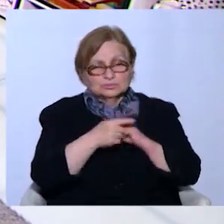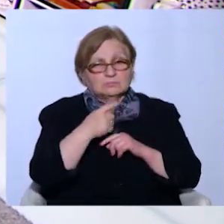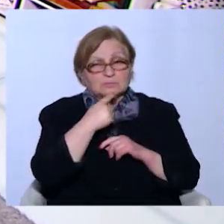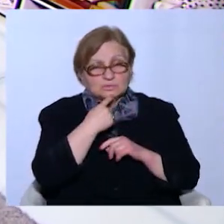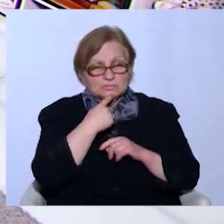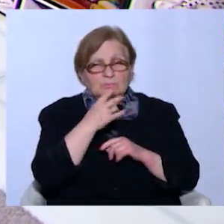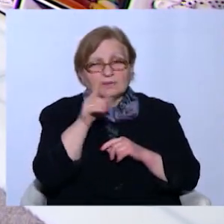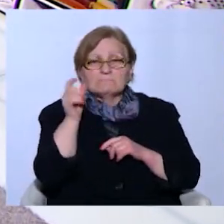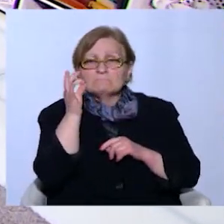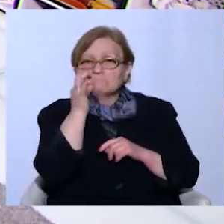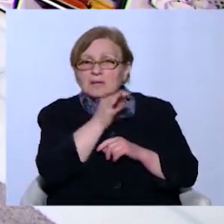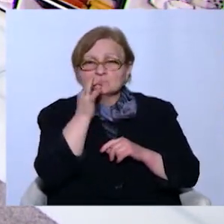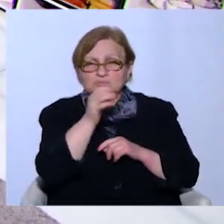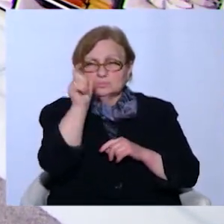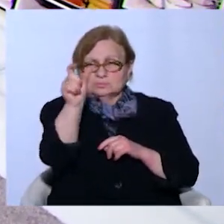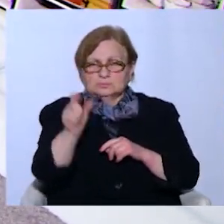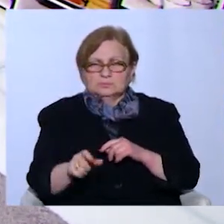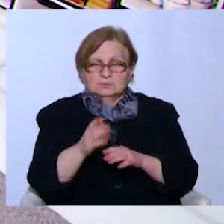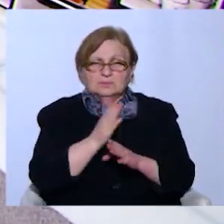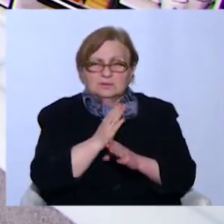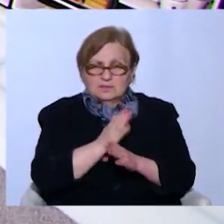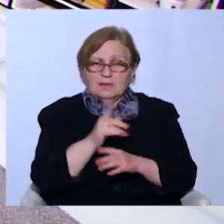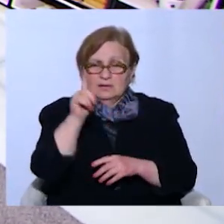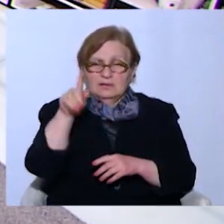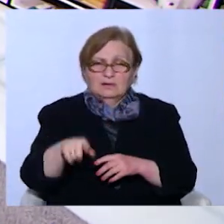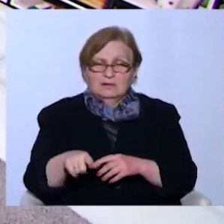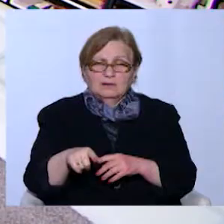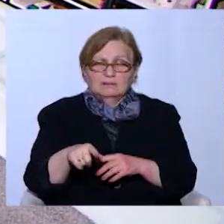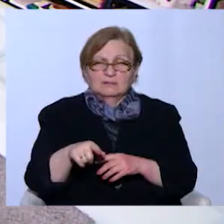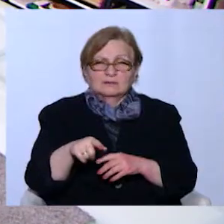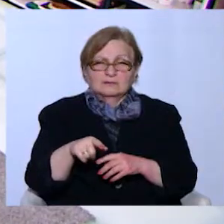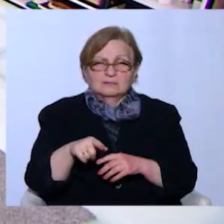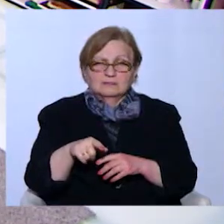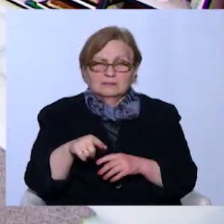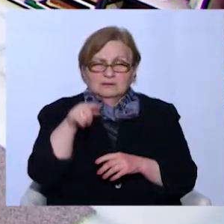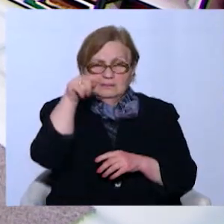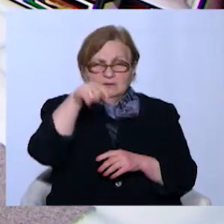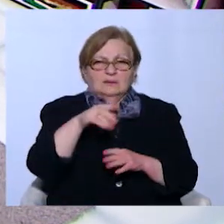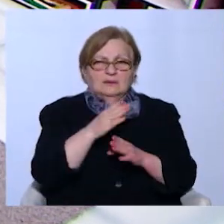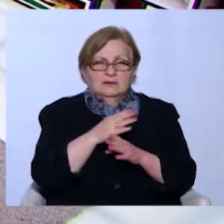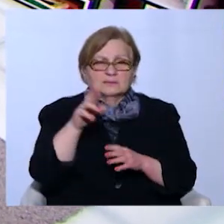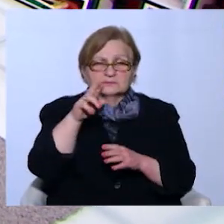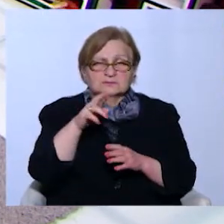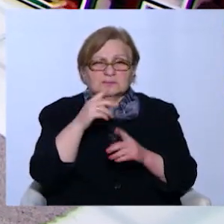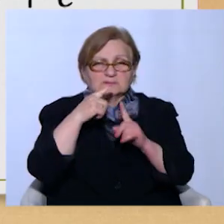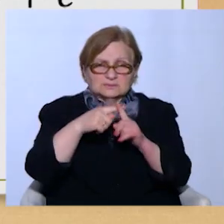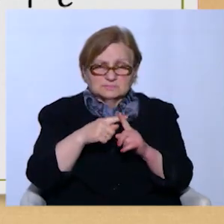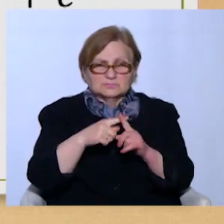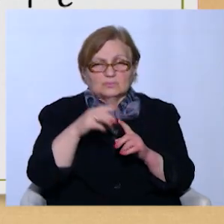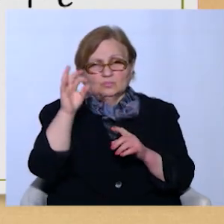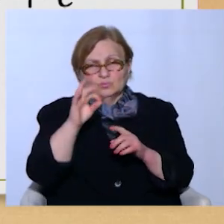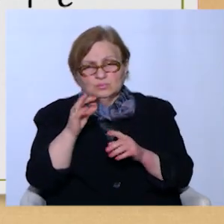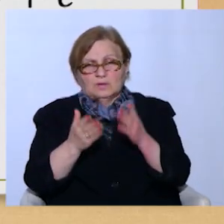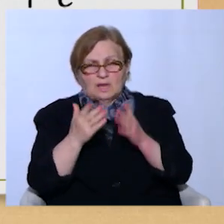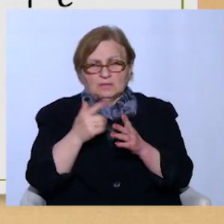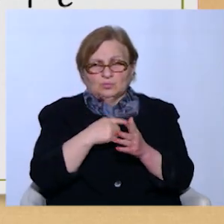ჩაითვლებოდა. მაგრამ სავარაუდო პასუხებში ფაქტობრივად წერია, რომ დისკრიმინატი დადებითია, ნულია ან უარყოფითია.